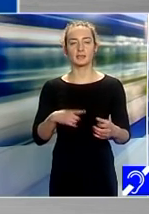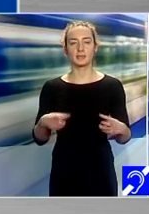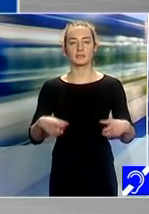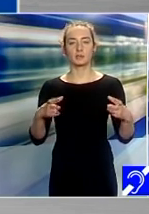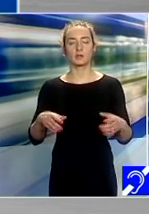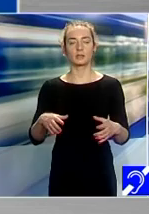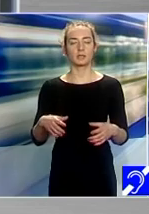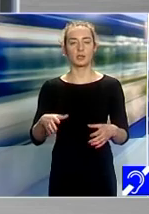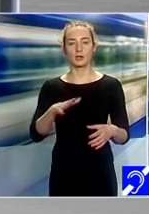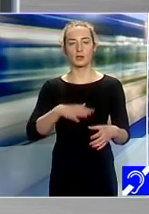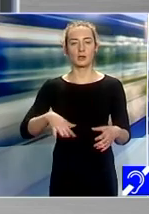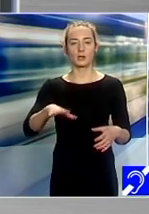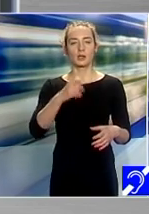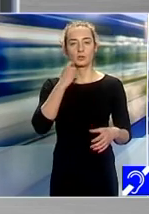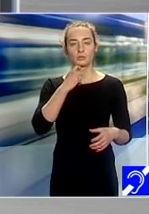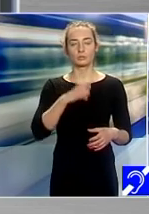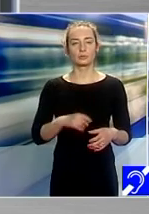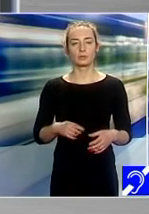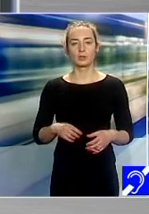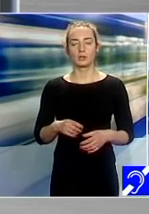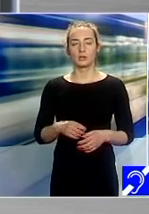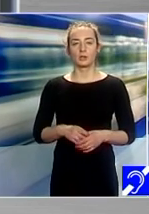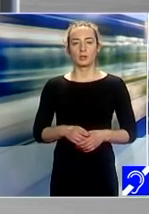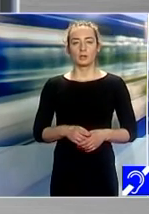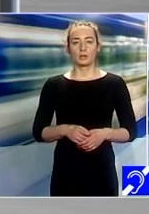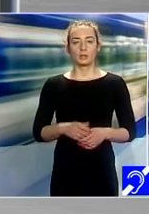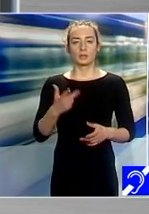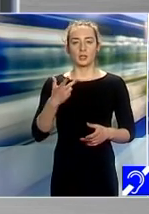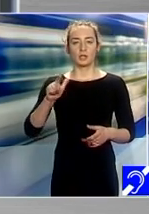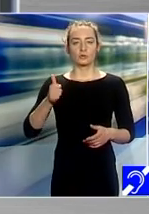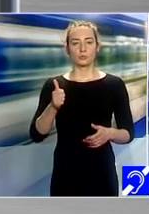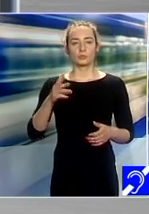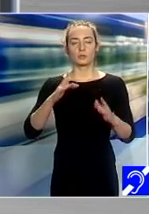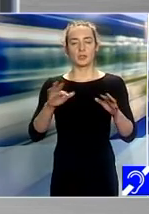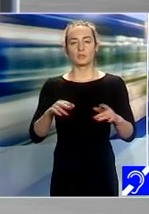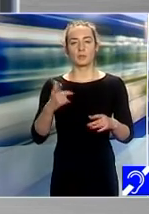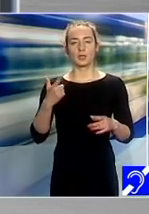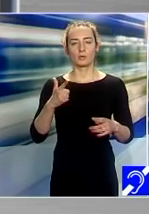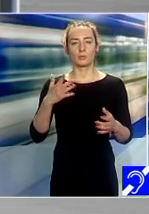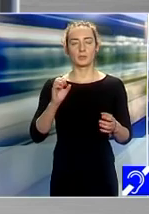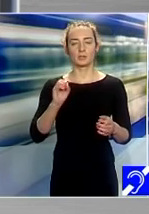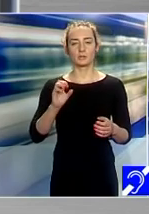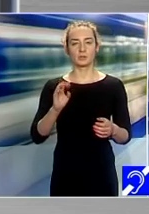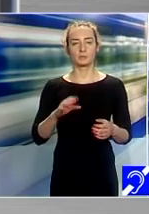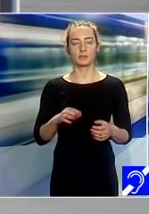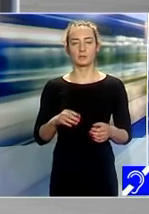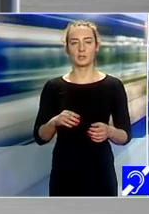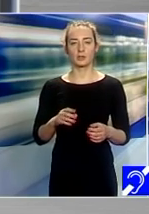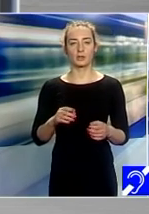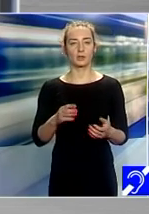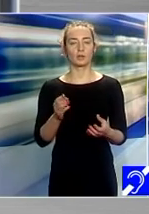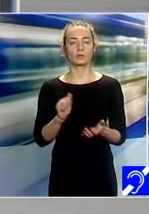La nivelul județului Cluj pot să vă dau niște date la 31 decembrie 2015. Dosare aflate în